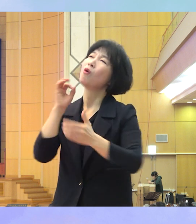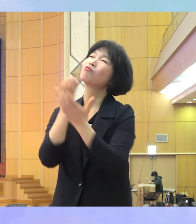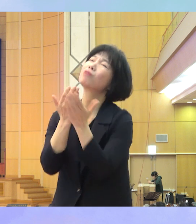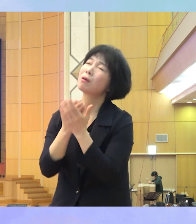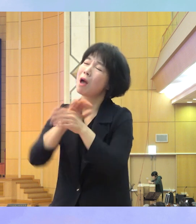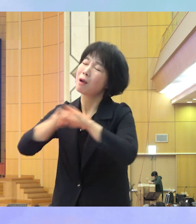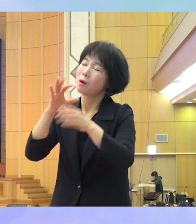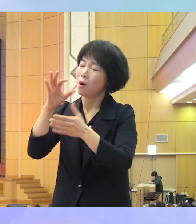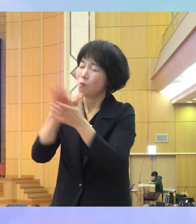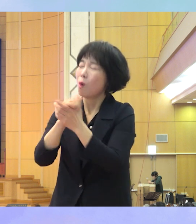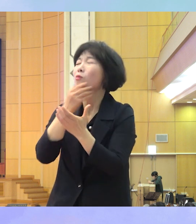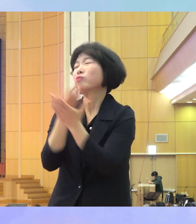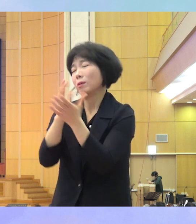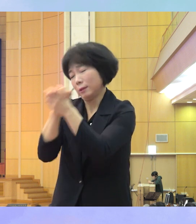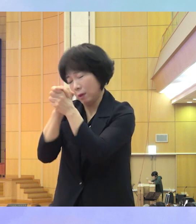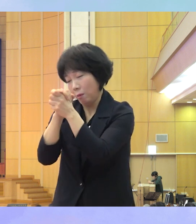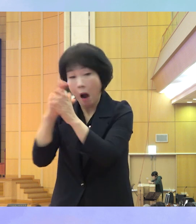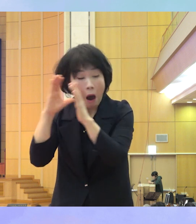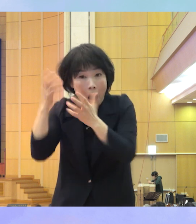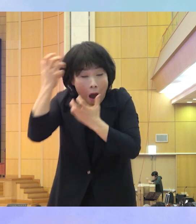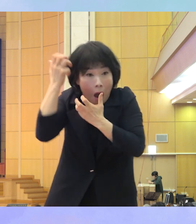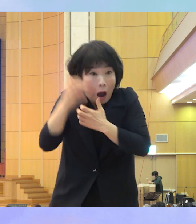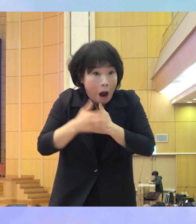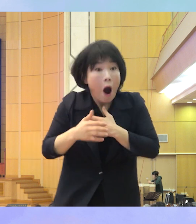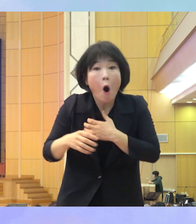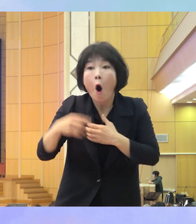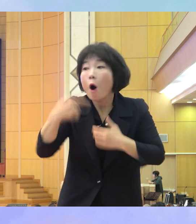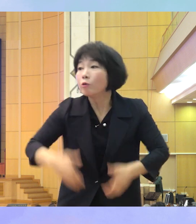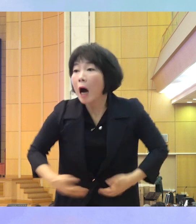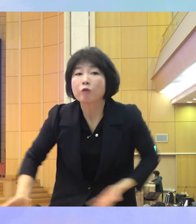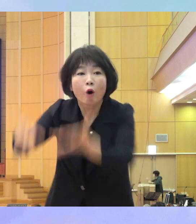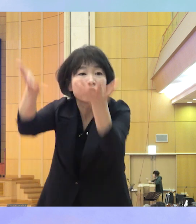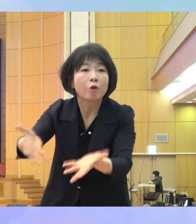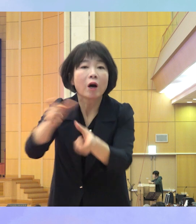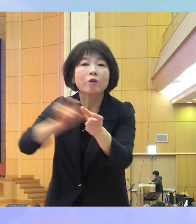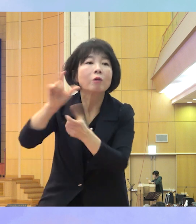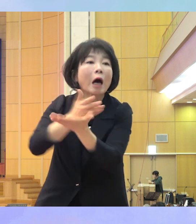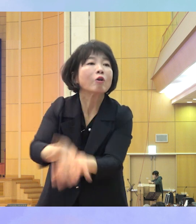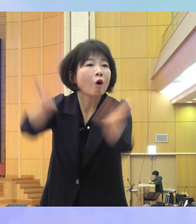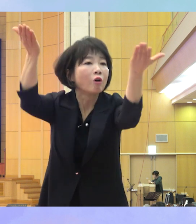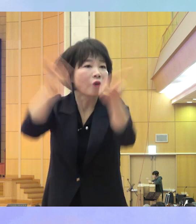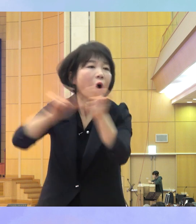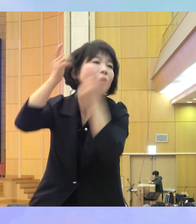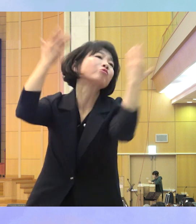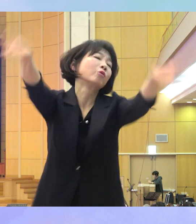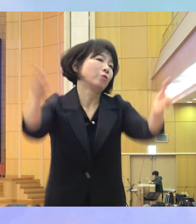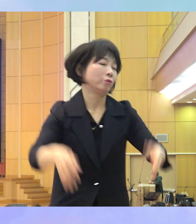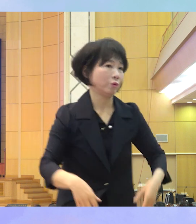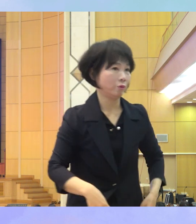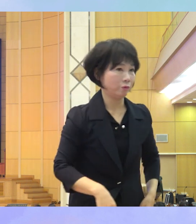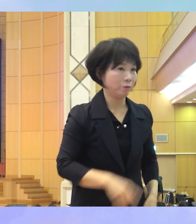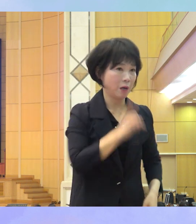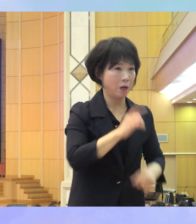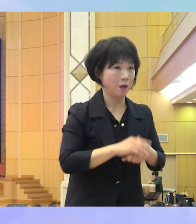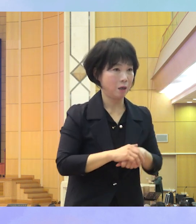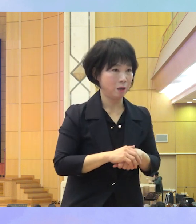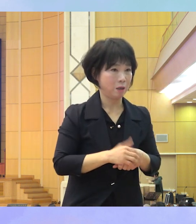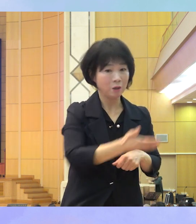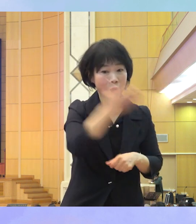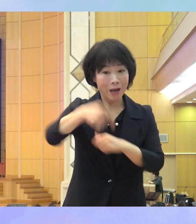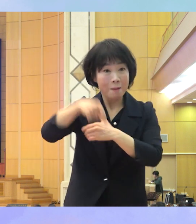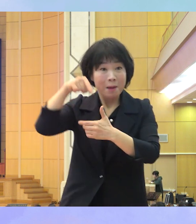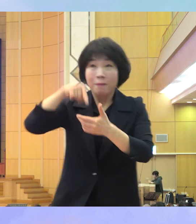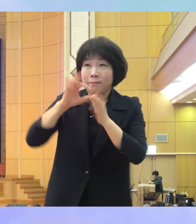기도를 들어줄 것이요, 너희가 온 마음을 다해서 온 마음으로 나를 구하면, 하나님을